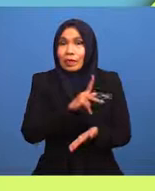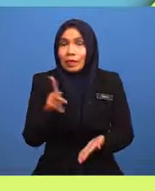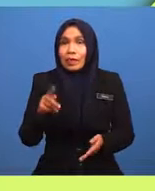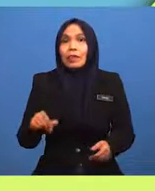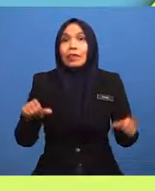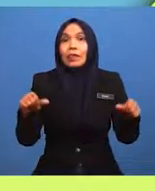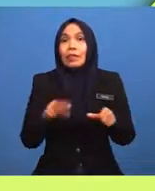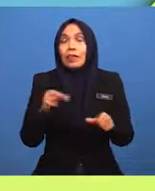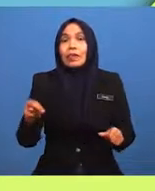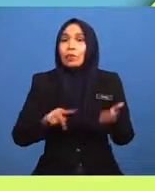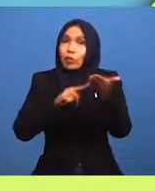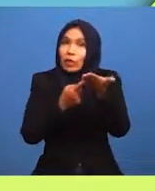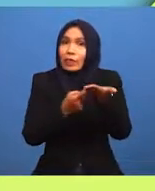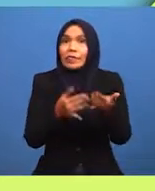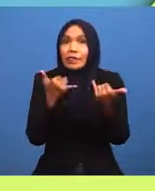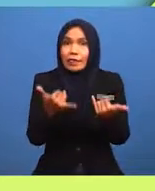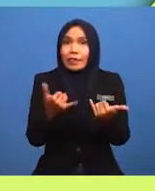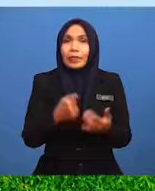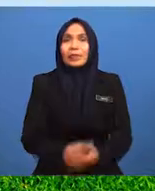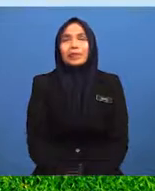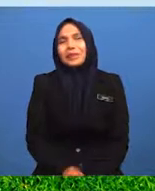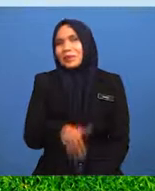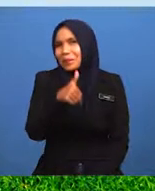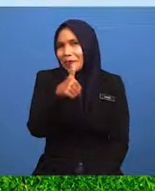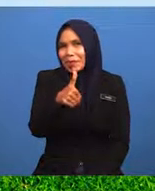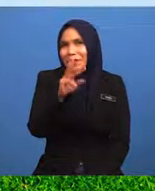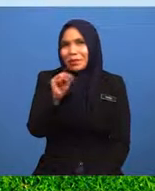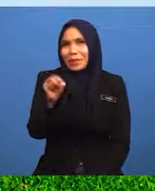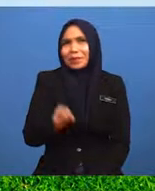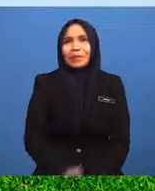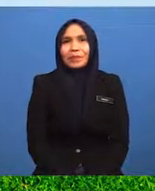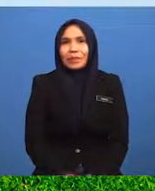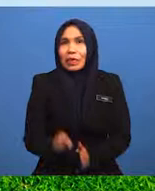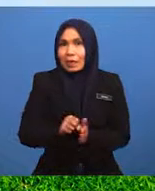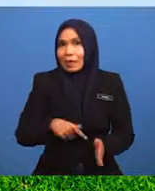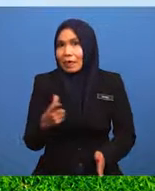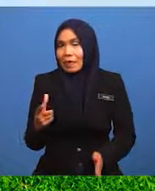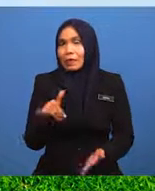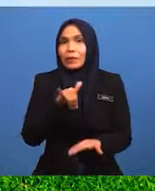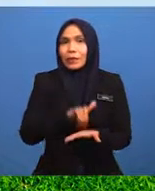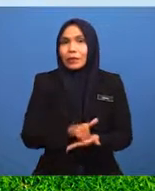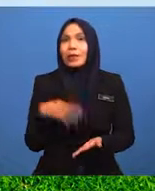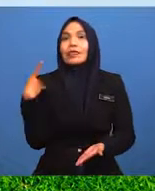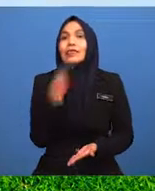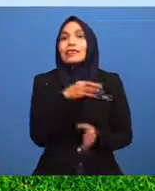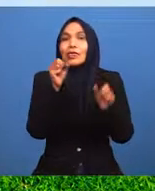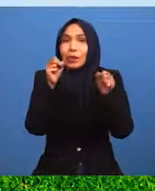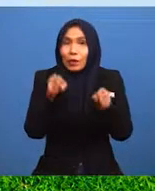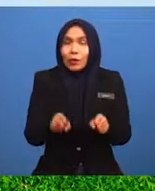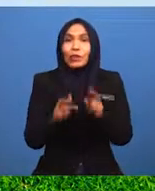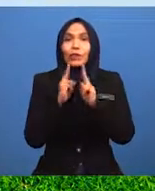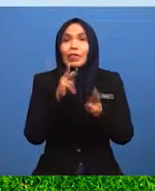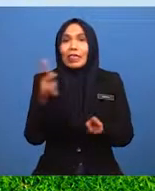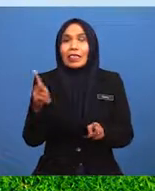sekarang. Bagus, murid. Selain itu, kita boleh mengucapkan selamat